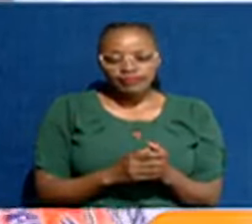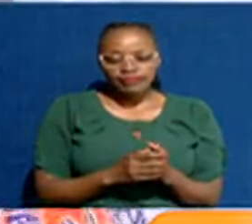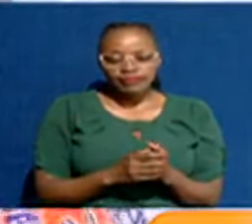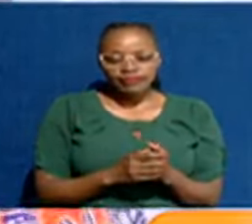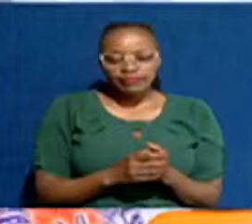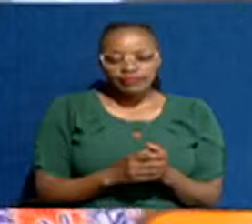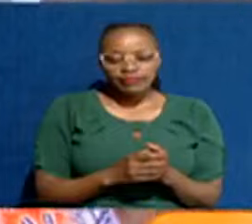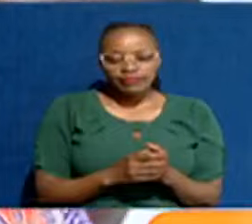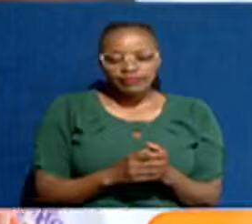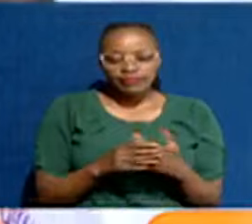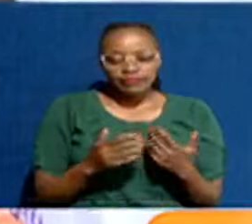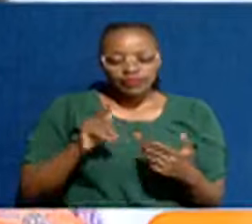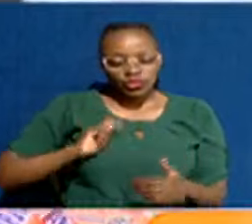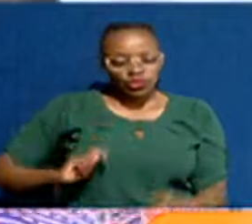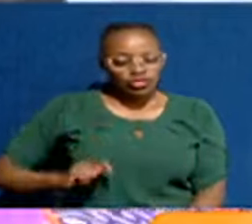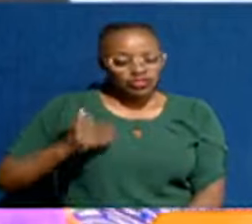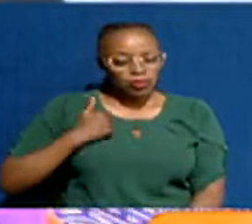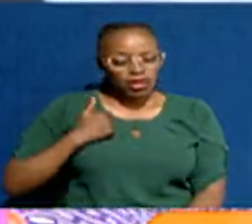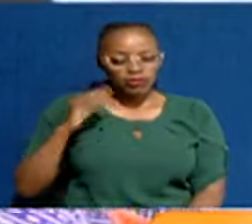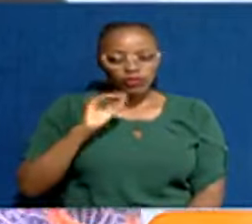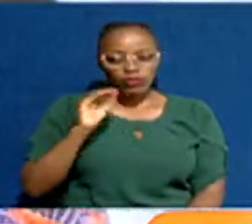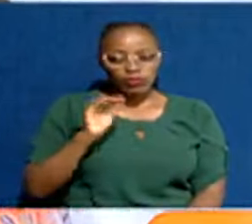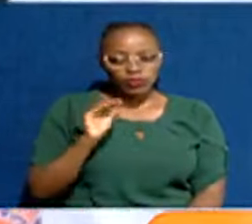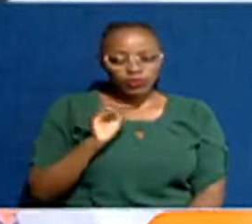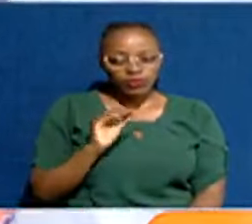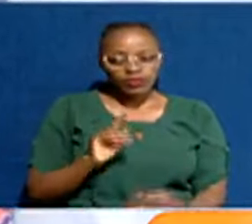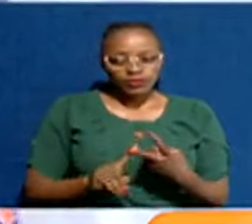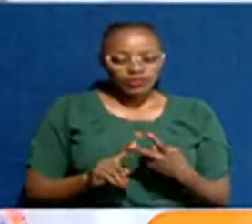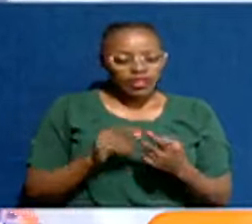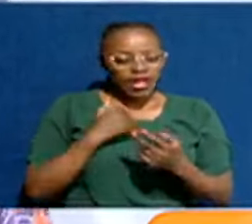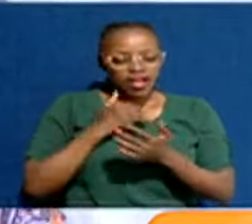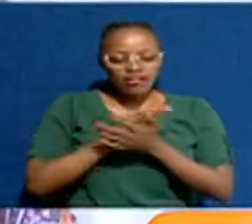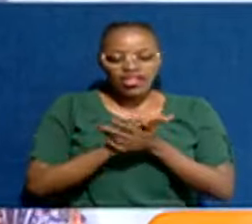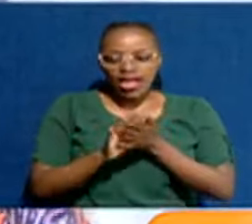Na wana uniform. Wana hatuna kitu.